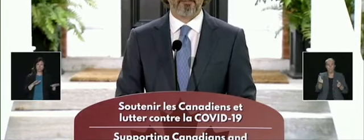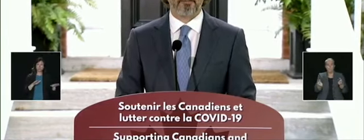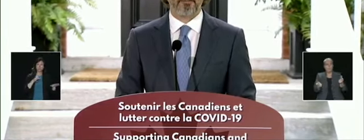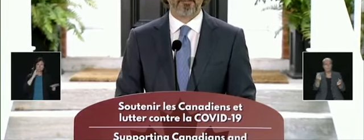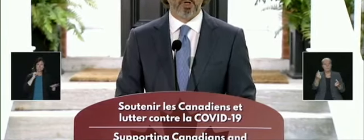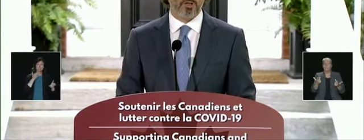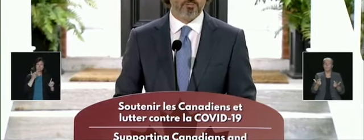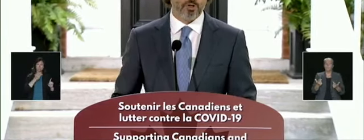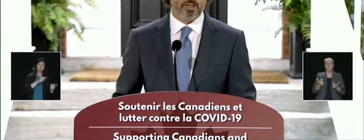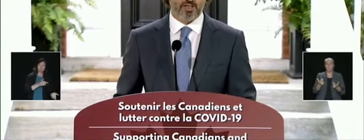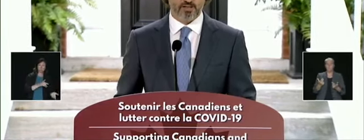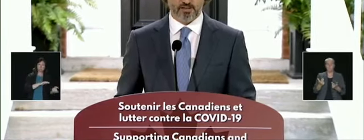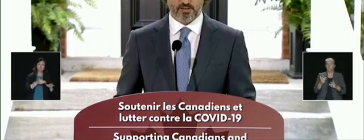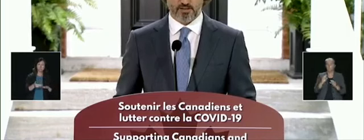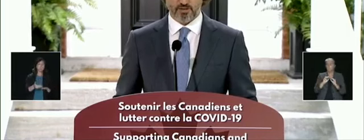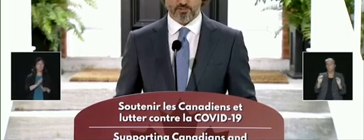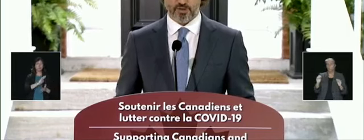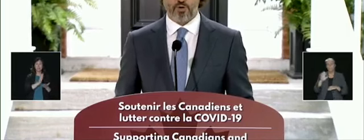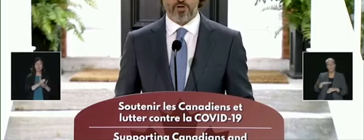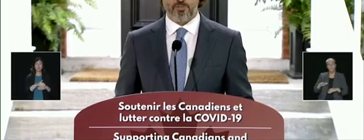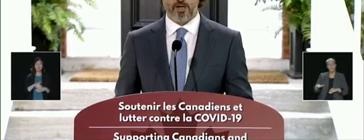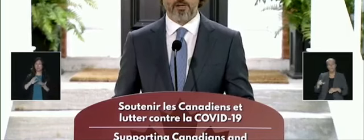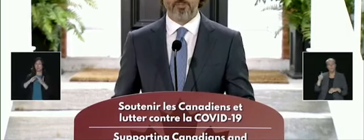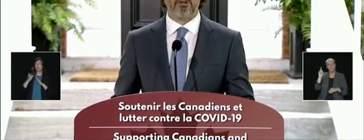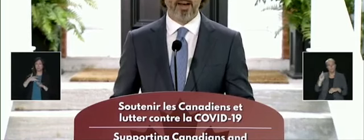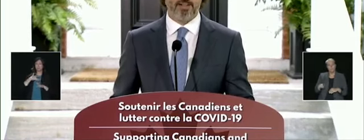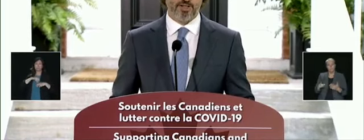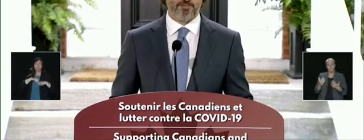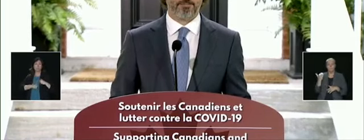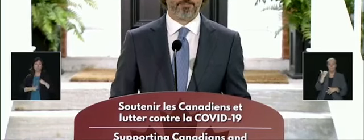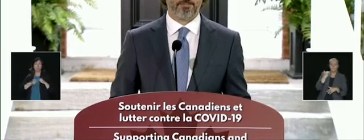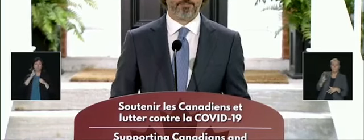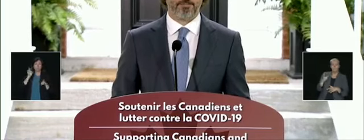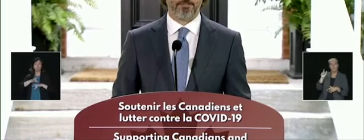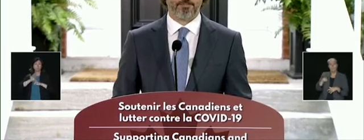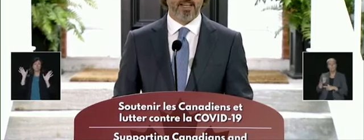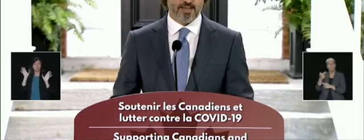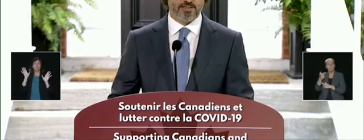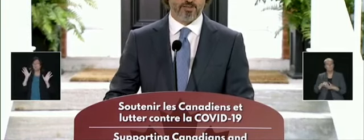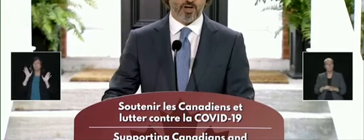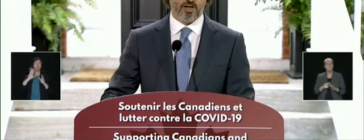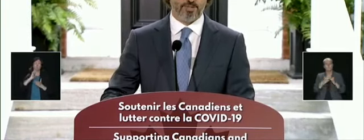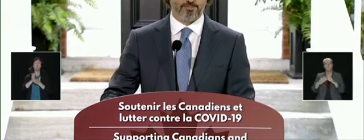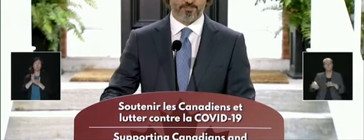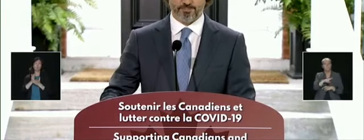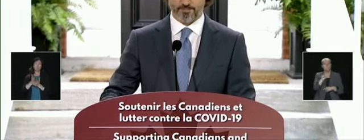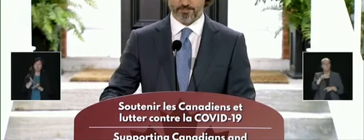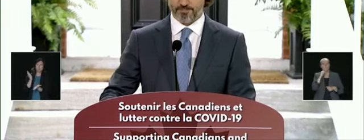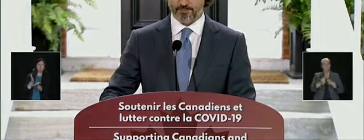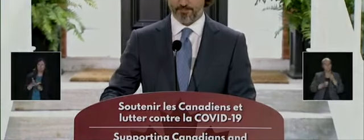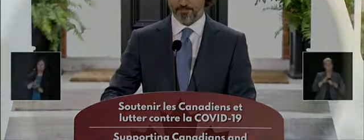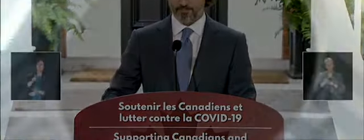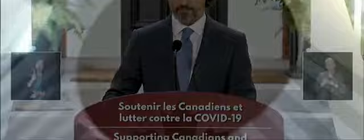crossfire. No community should be torn apart by tragedy. It has to stop.